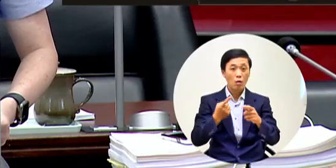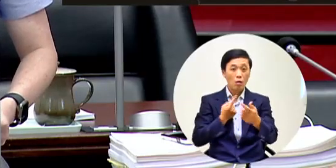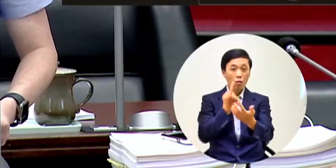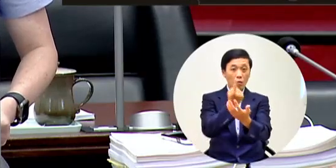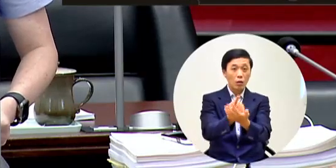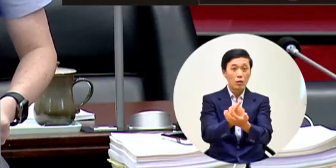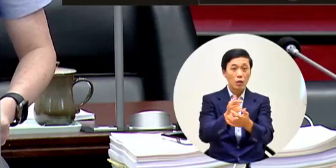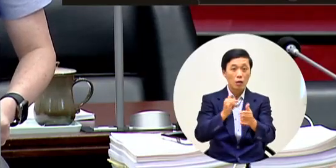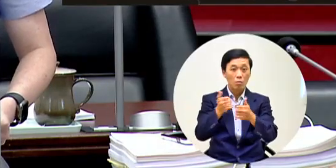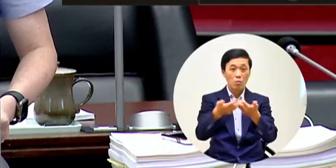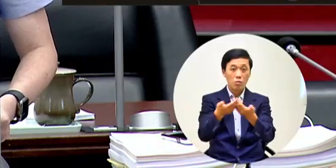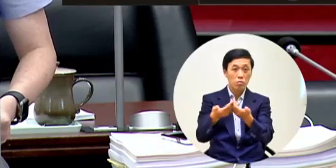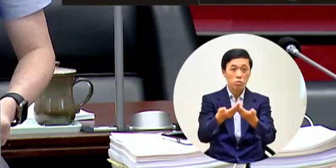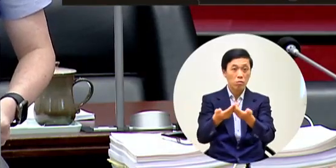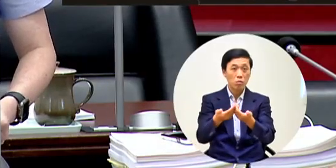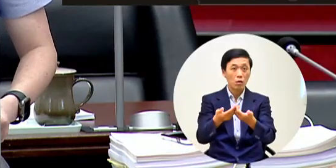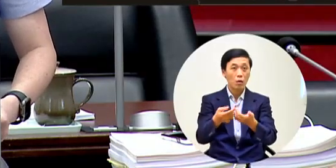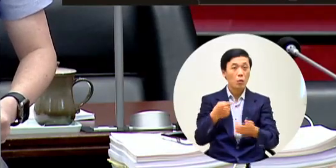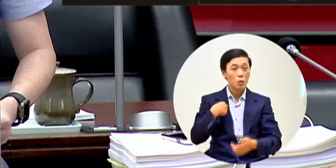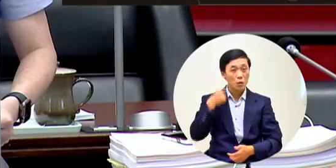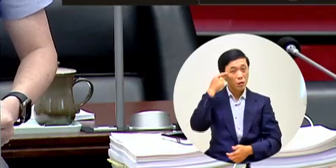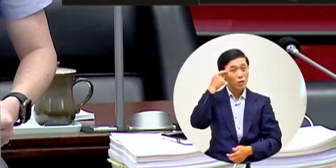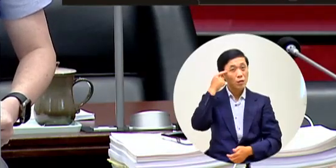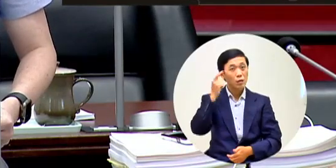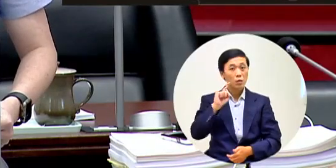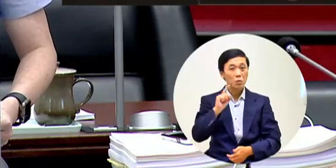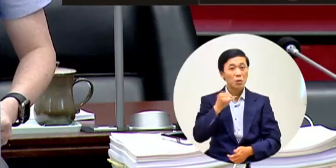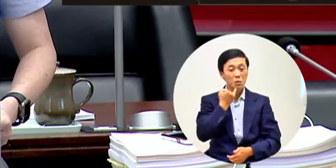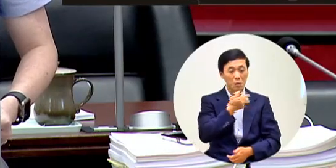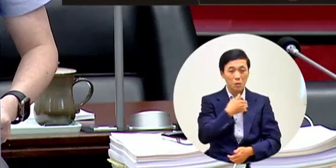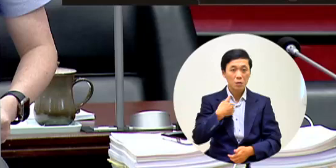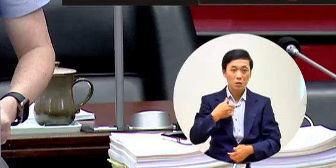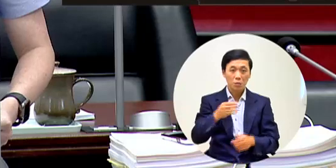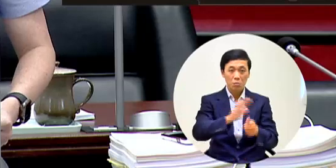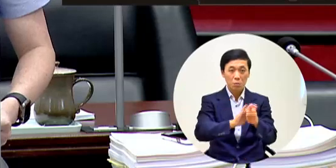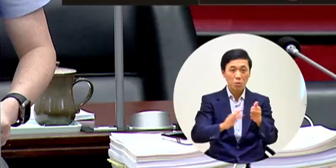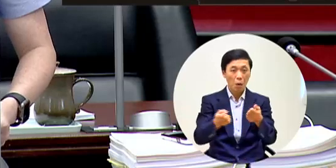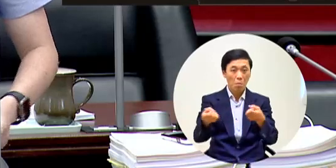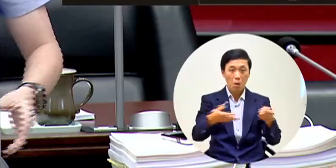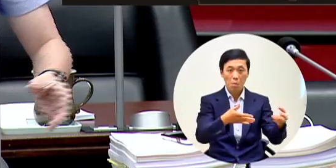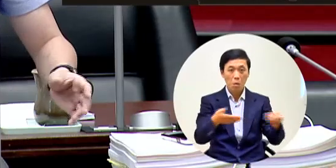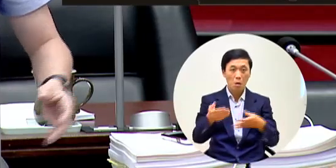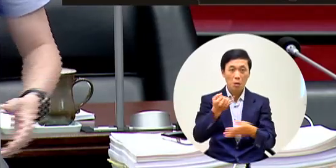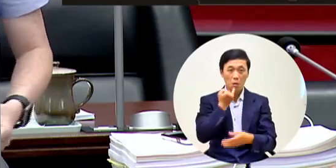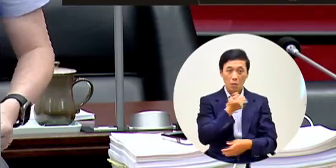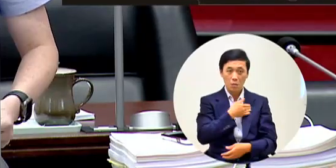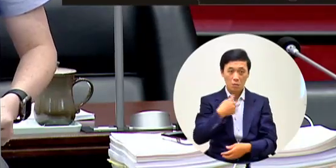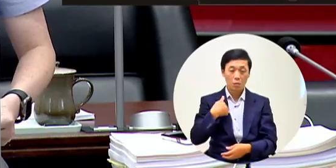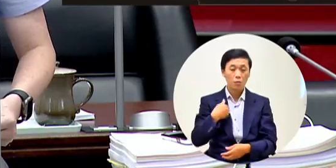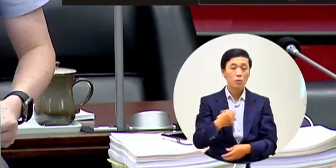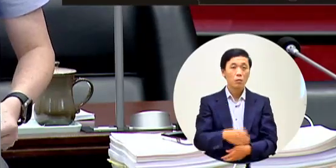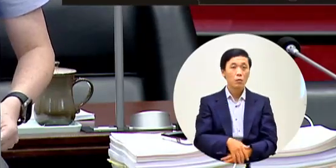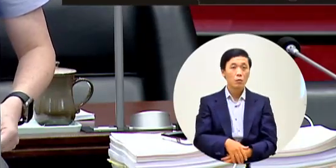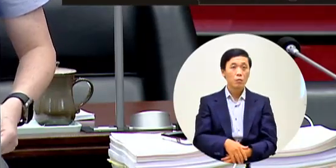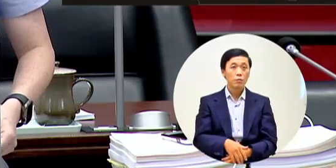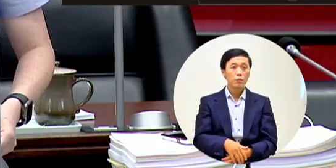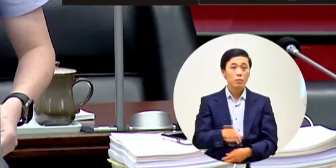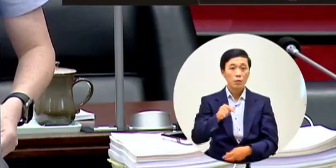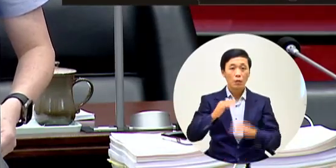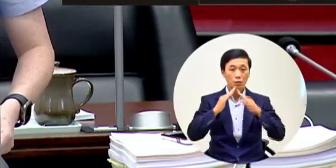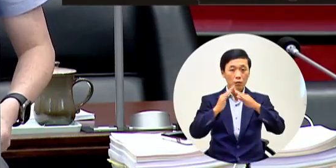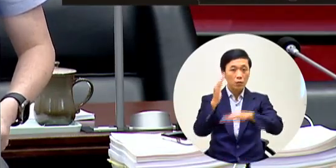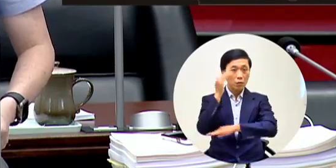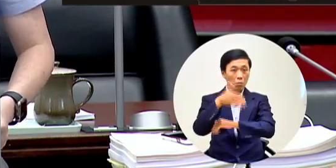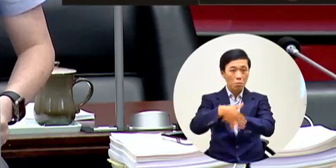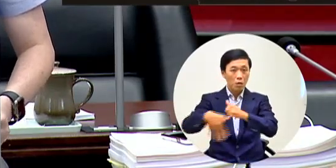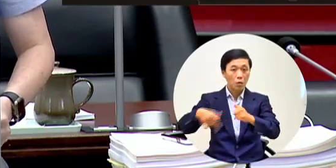我们这个就会又再衍生出来哦。是不是讲咱这个市府团队吼，还是